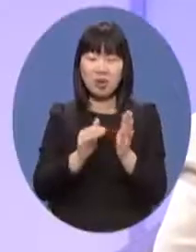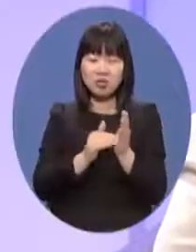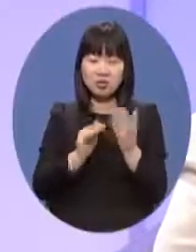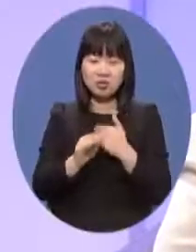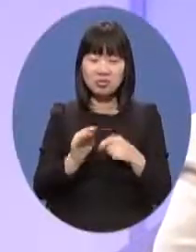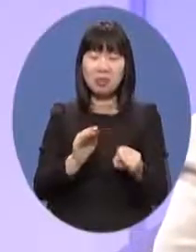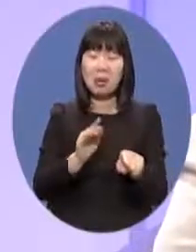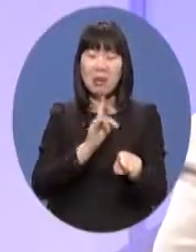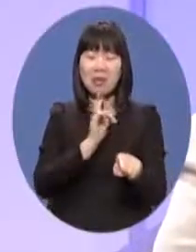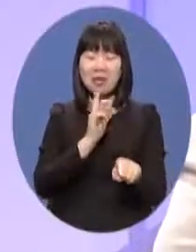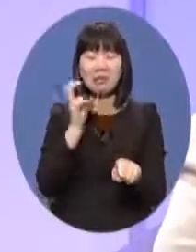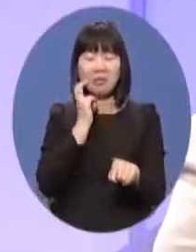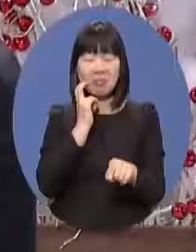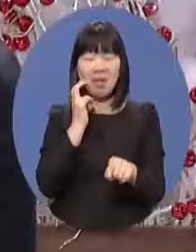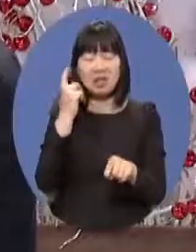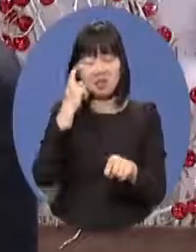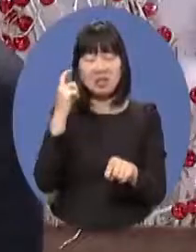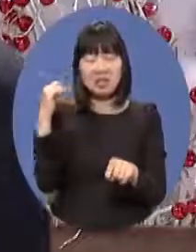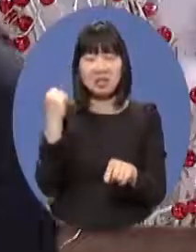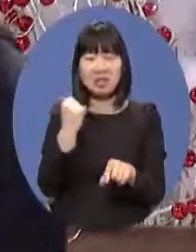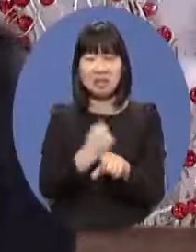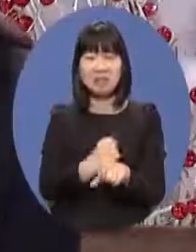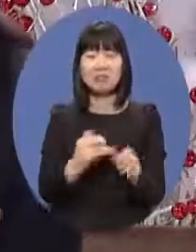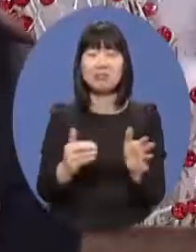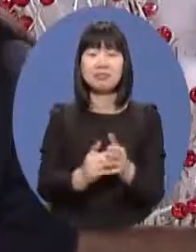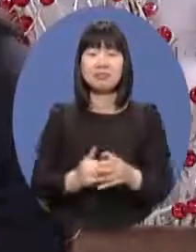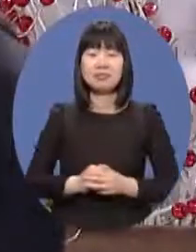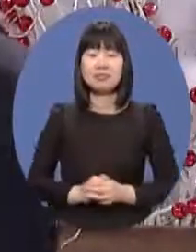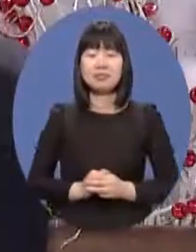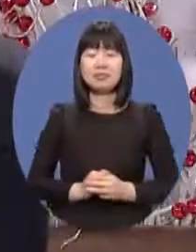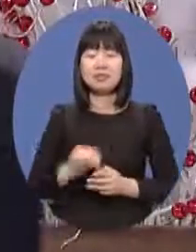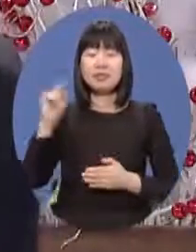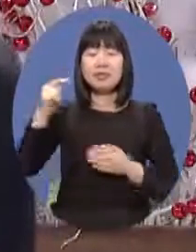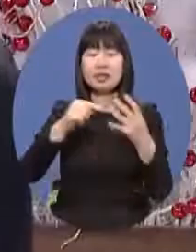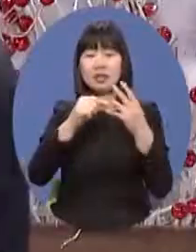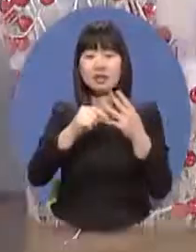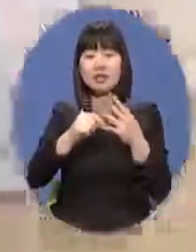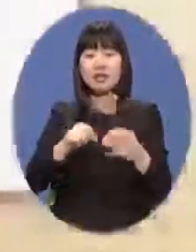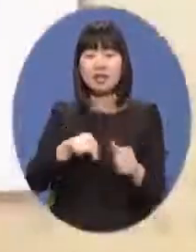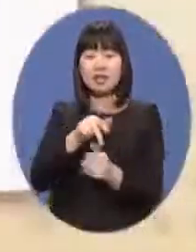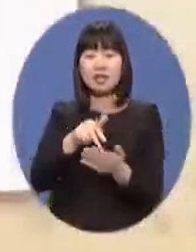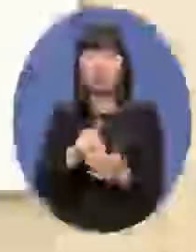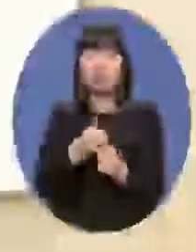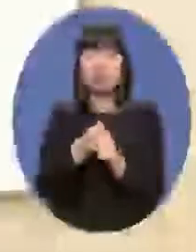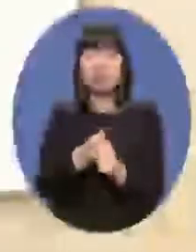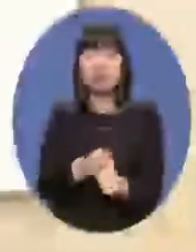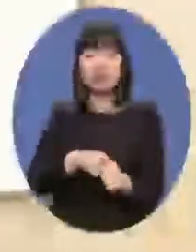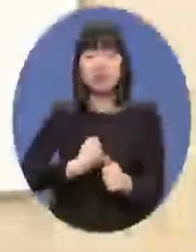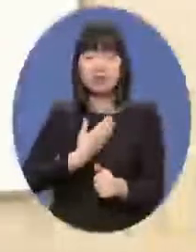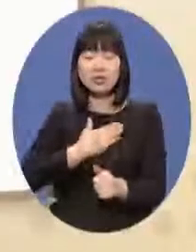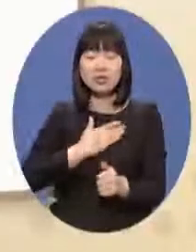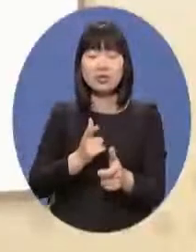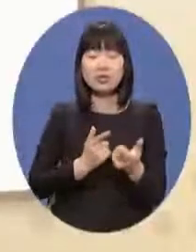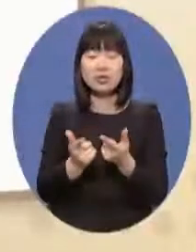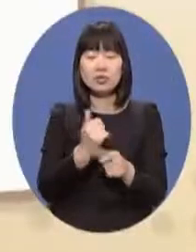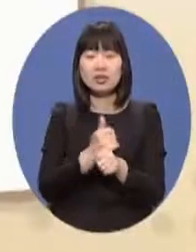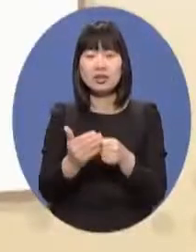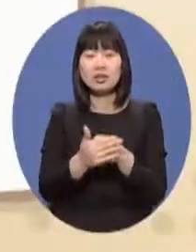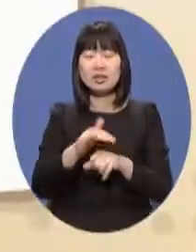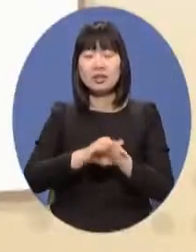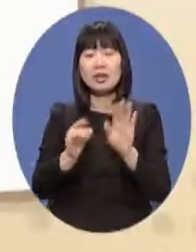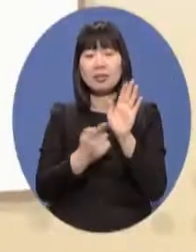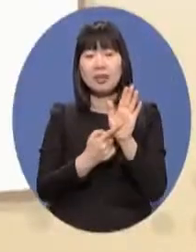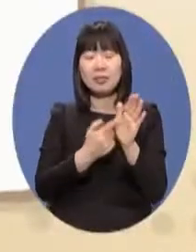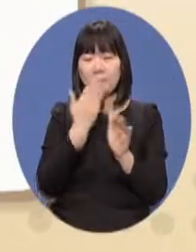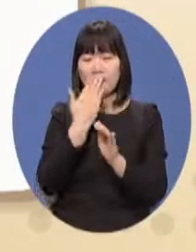되죠. 유학이 예 그래서 이제 이런 것들이 다 가능해지고요. 그 다음에 네 번째로는 상황에 맞게 자기 정서를 훨씬 조절해서 잘 표현할 수